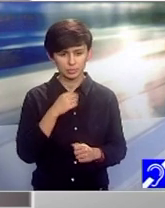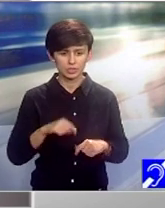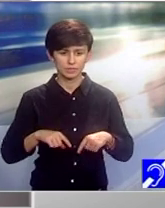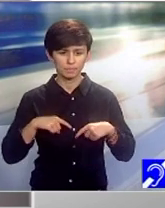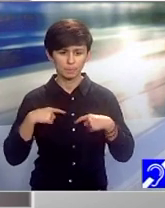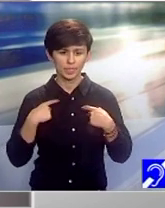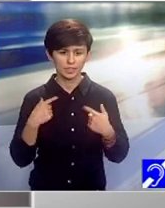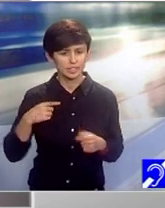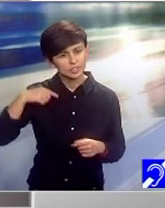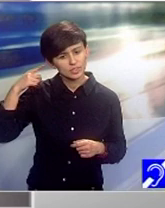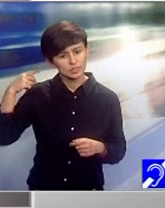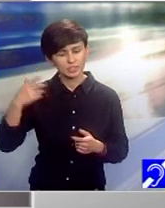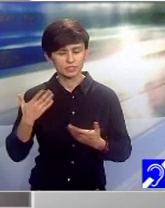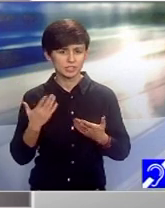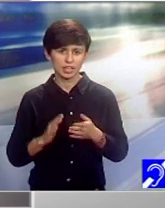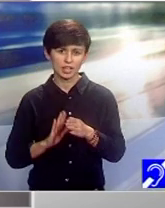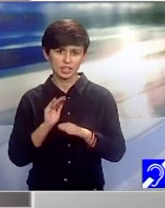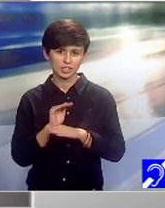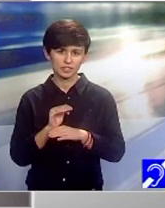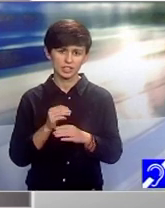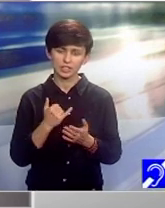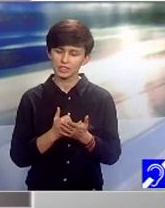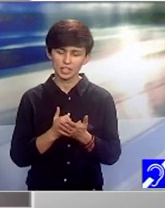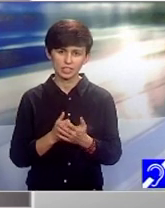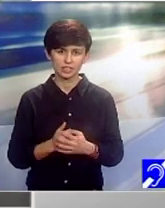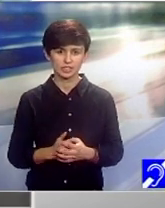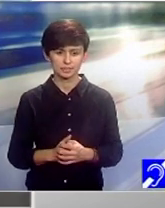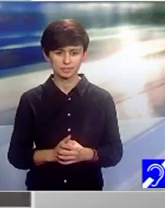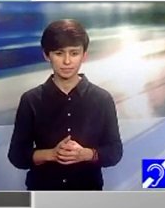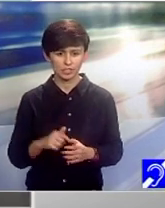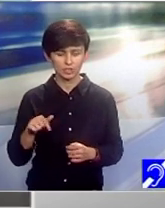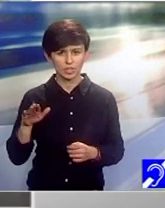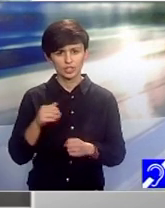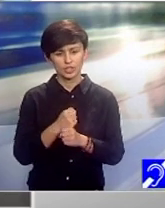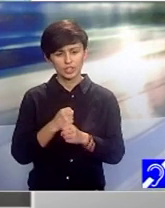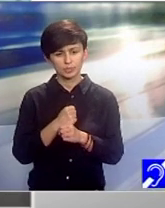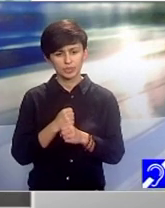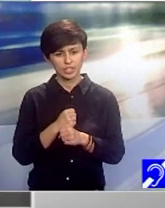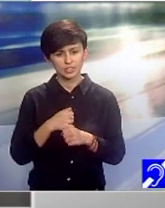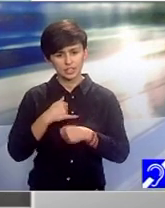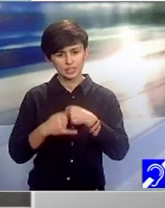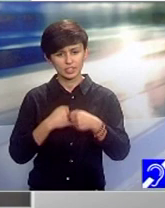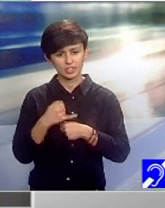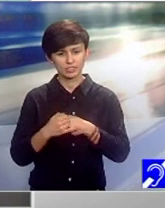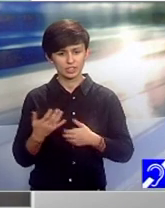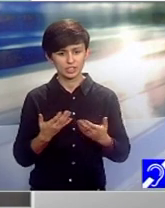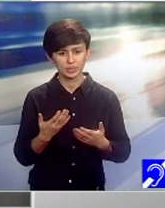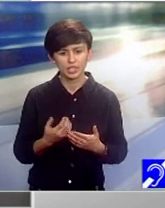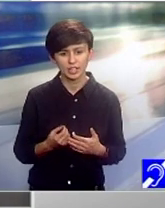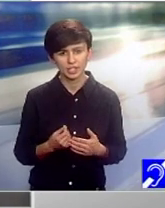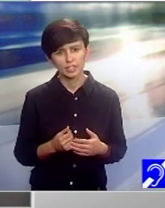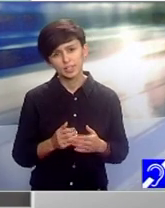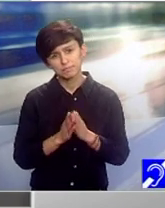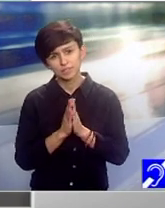un vis devenit realitate. Și ai și o experiență internațională despre care o să te rog să ne spui câteva cuvinte acum în ultima parte